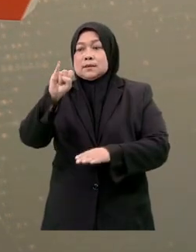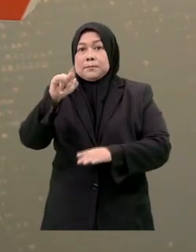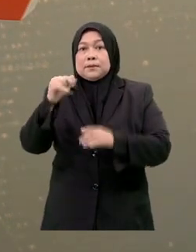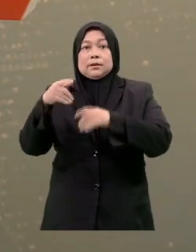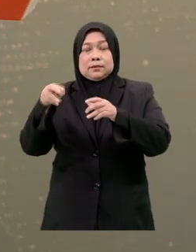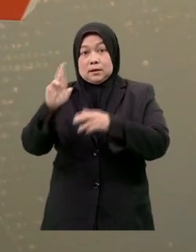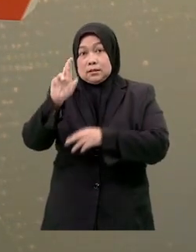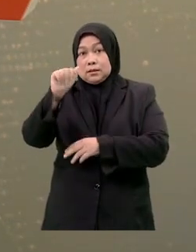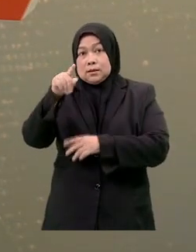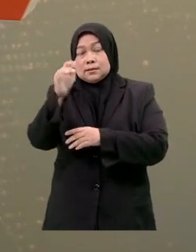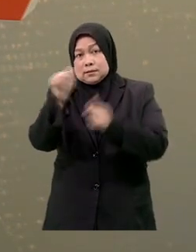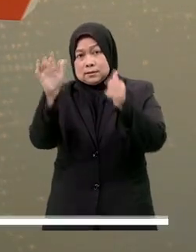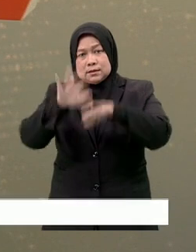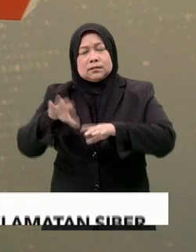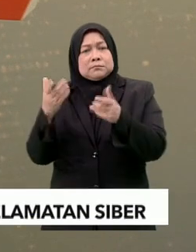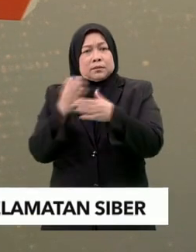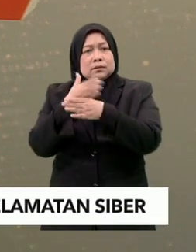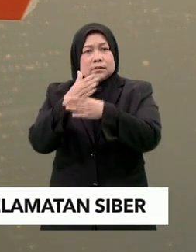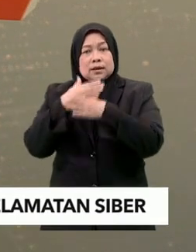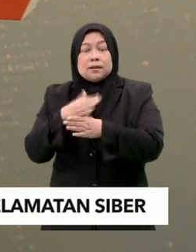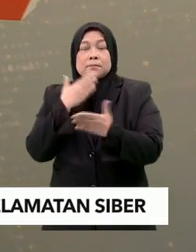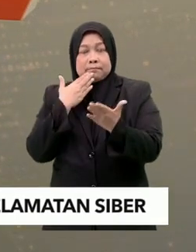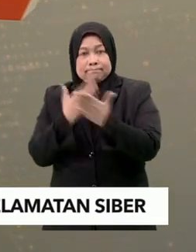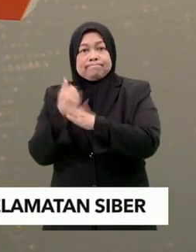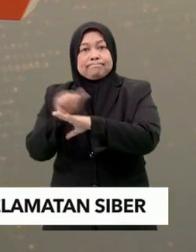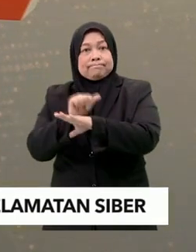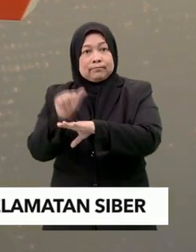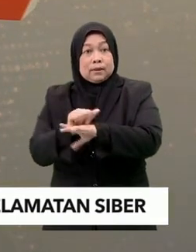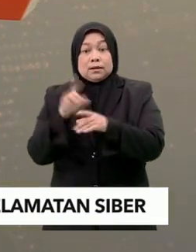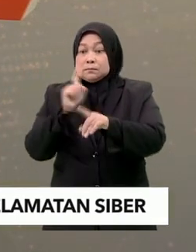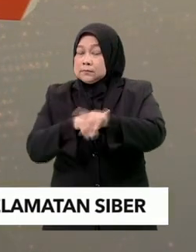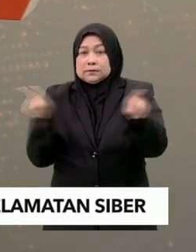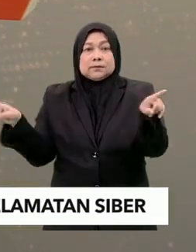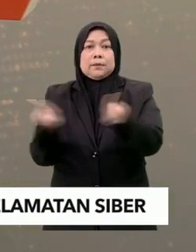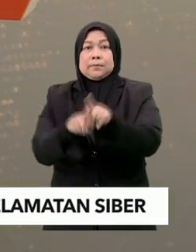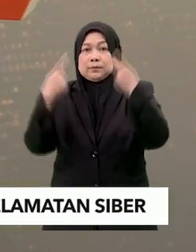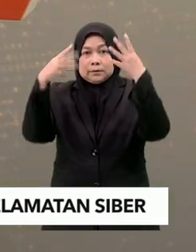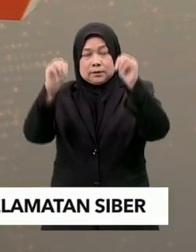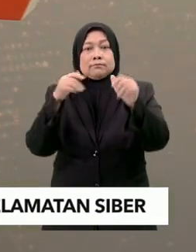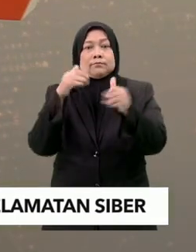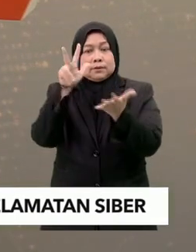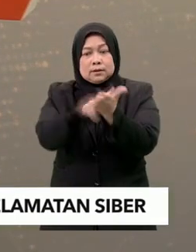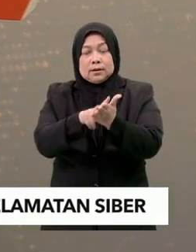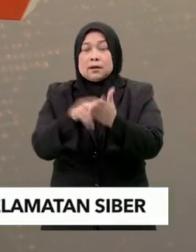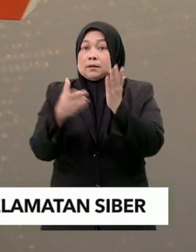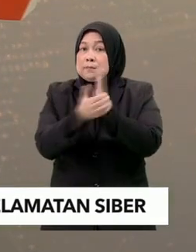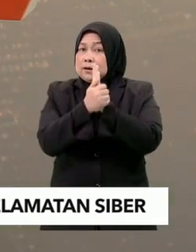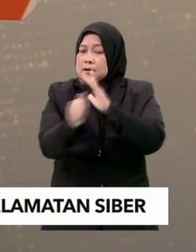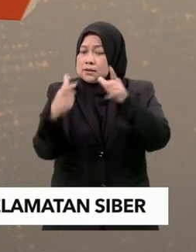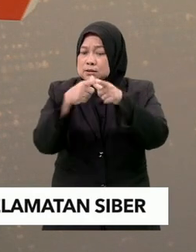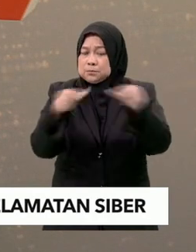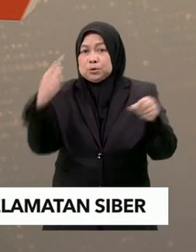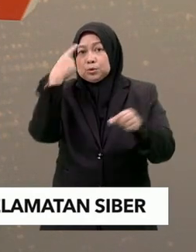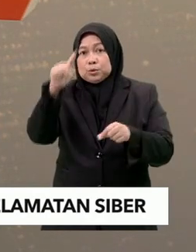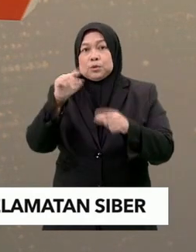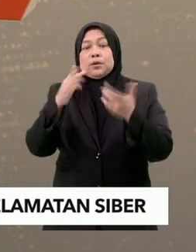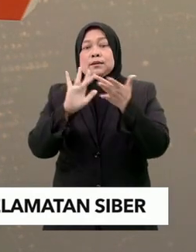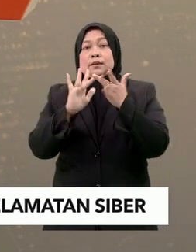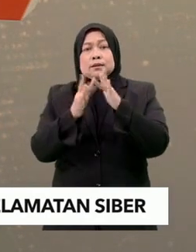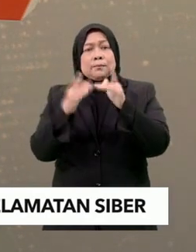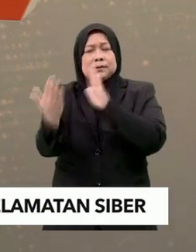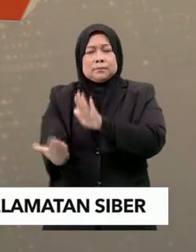Asia Tenggara dengan perkongsian amalan terbaik pada masa sama Perdana Menteri turut mengiktiraf kepakaran jepun dalam ruang siber